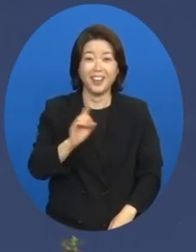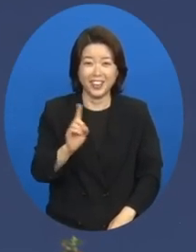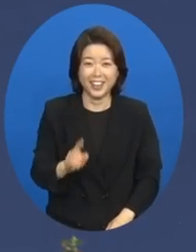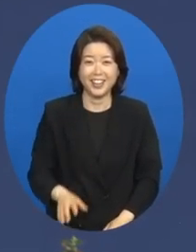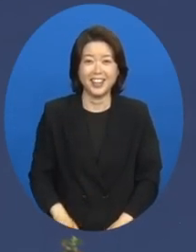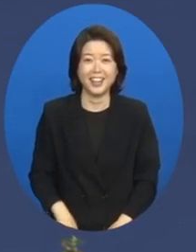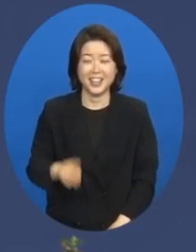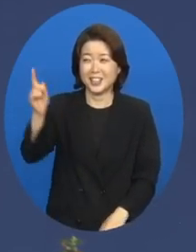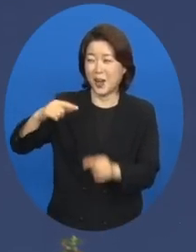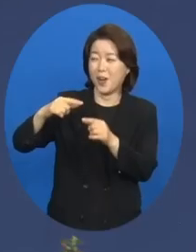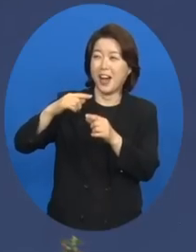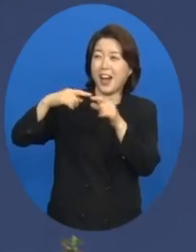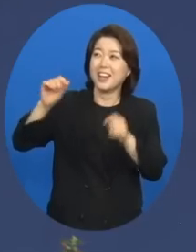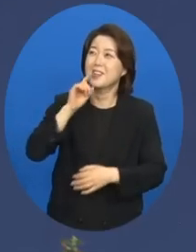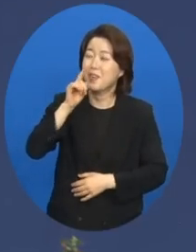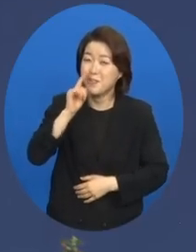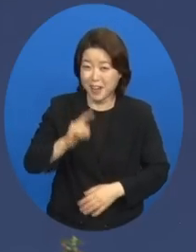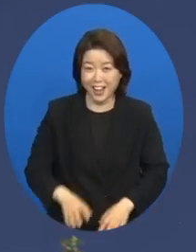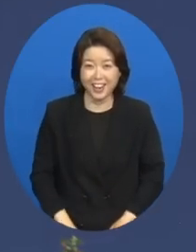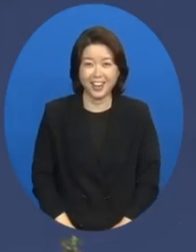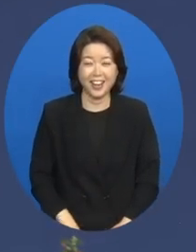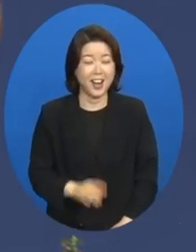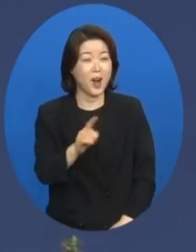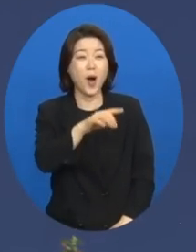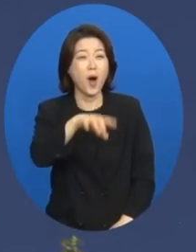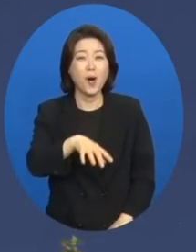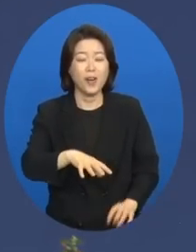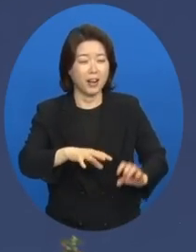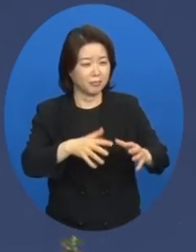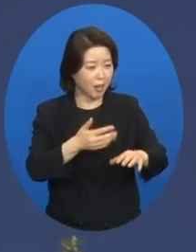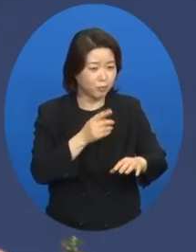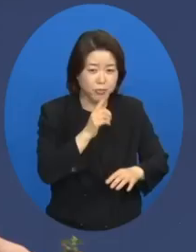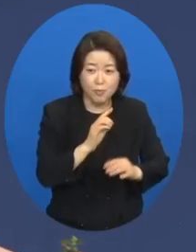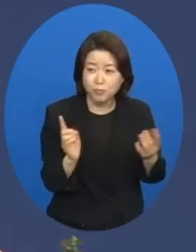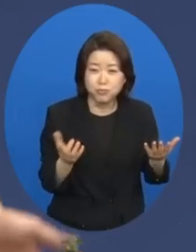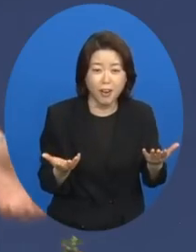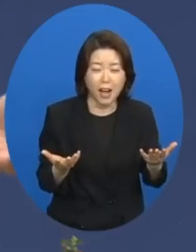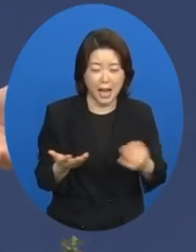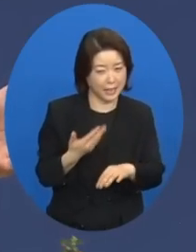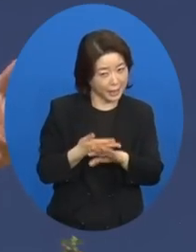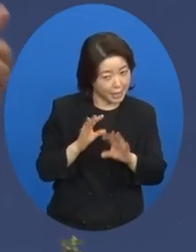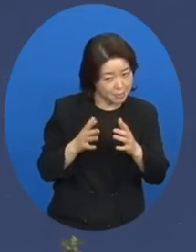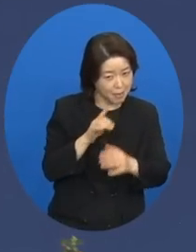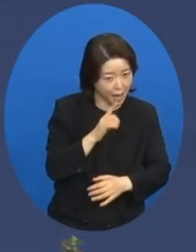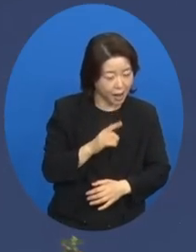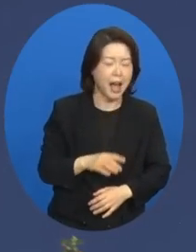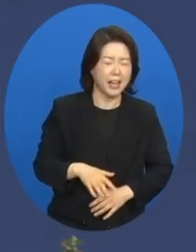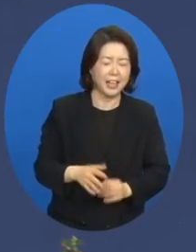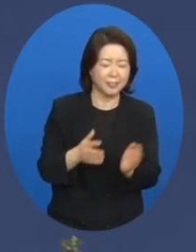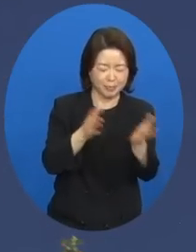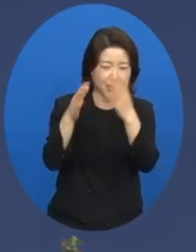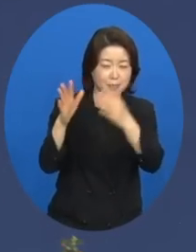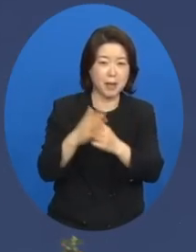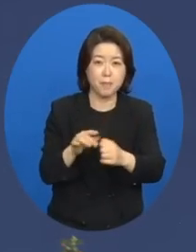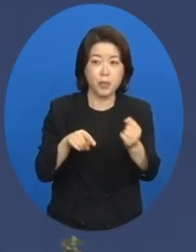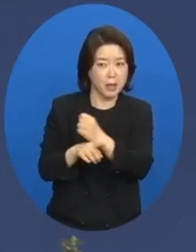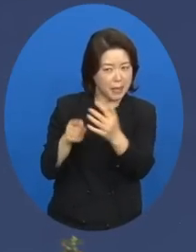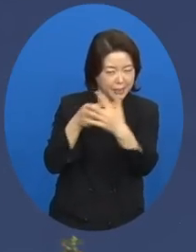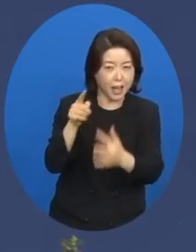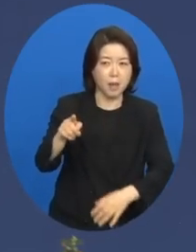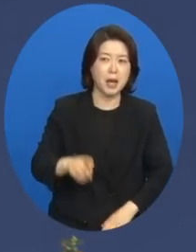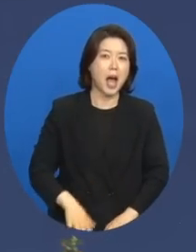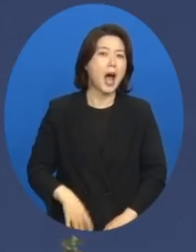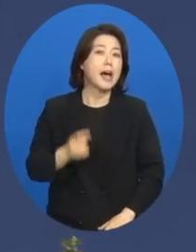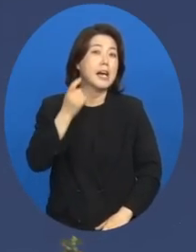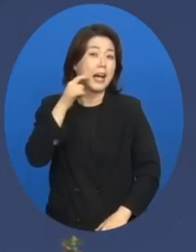아, 저거 일본말이구나. 아니면 또 뭐 어디서 국적은 모르지만 저거 외국어인가 보다. 이렇게 하고 의미를 벌써 딱 들으면 저건